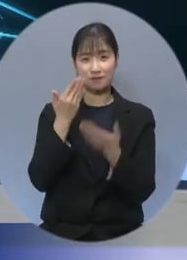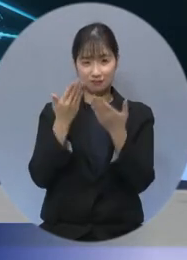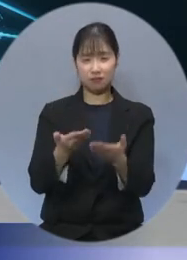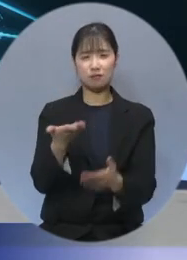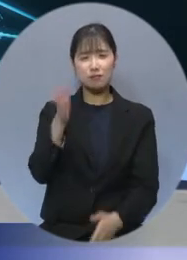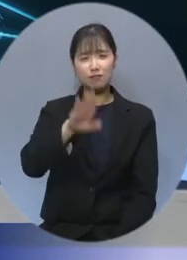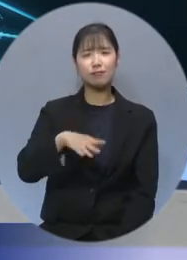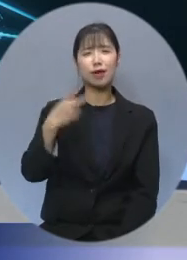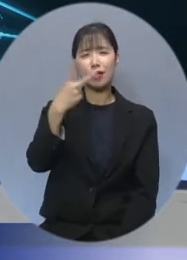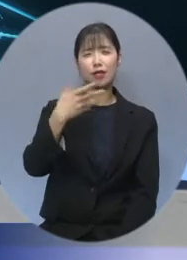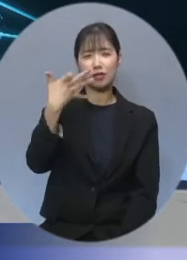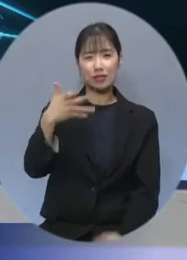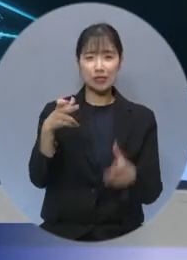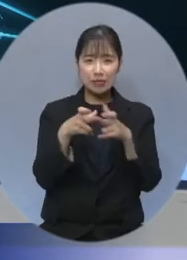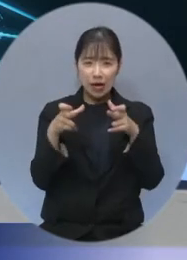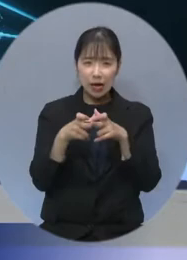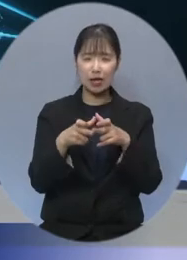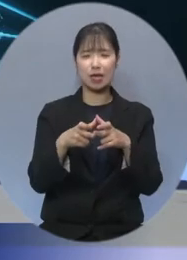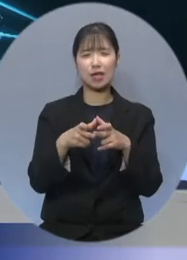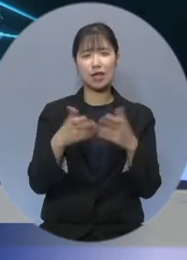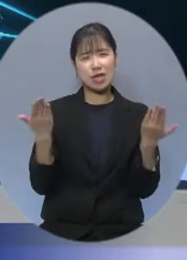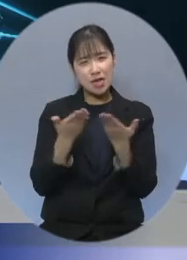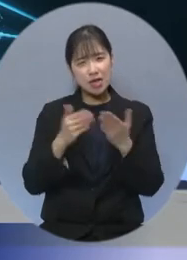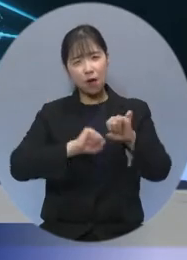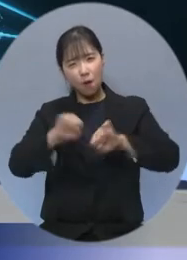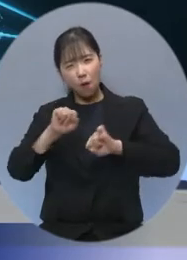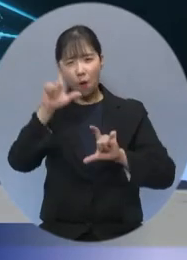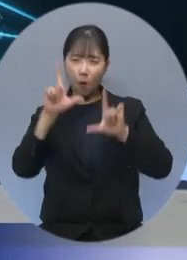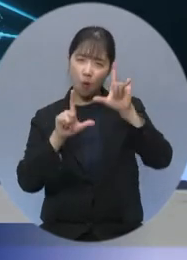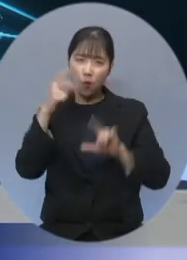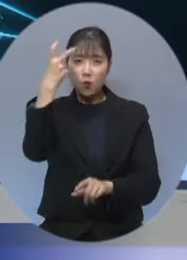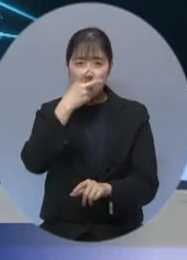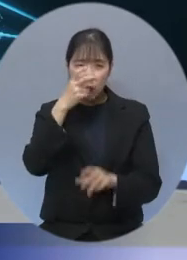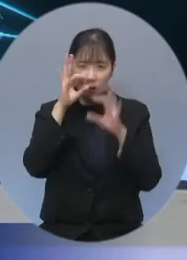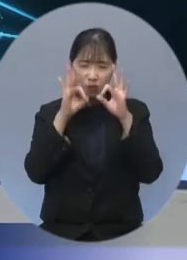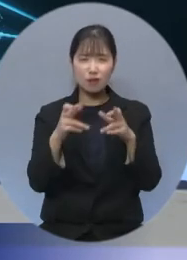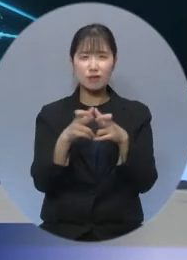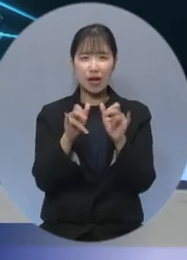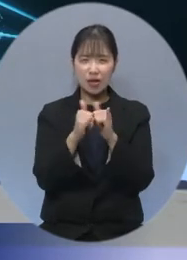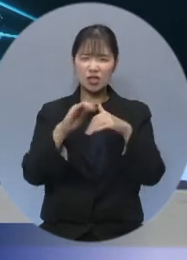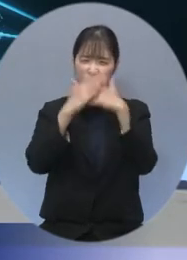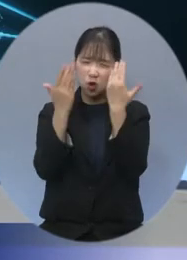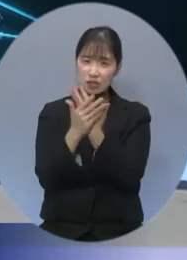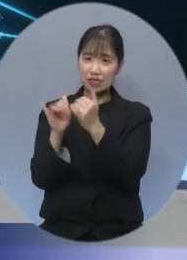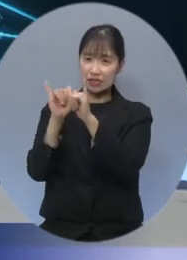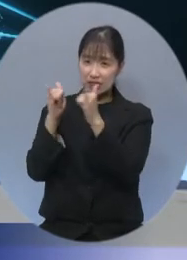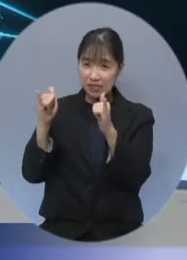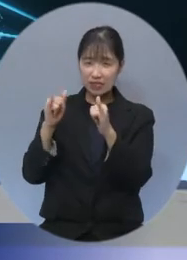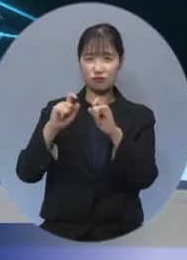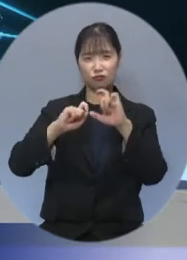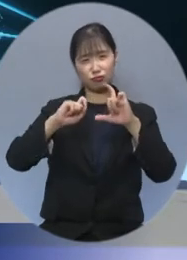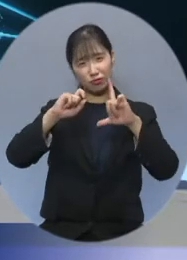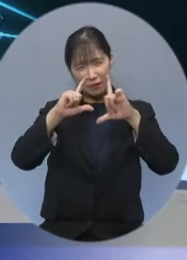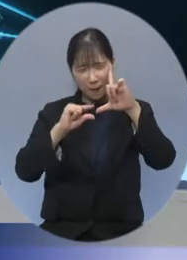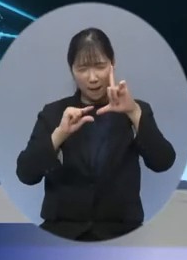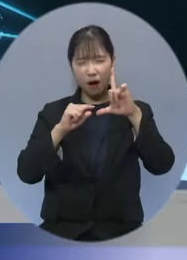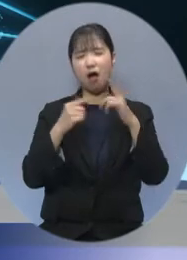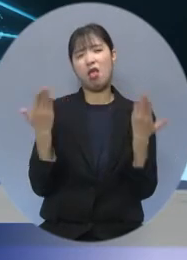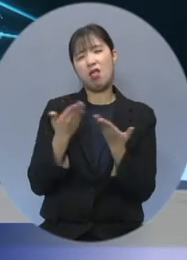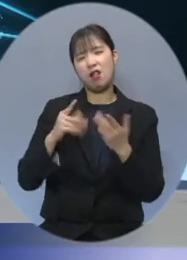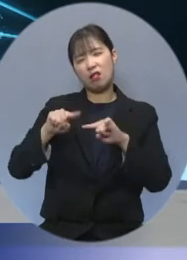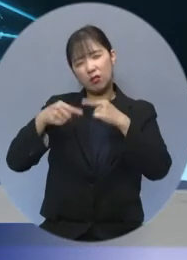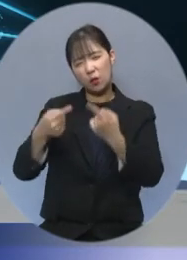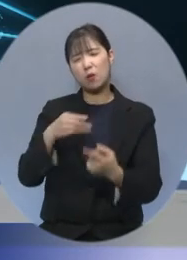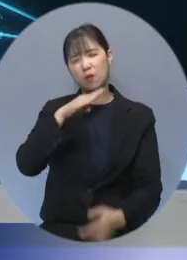2019년 장애인 경제활동 실태조사 에 따르면 장애인은 전체 인구의 대비해 현저히 낮은 고용률을 보이고